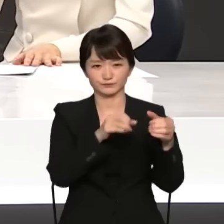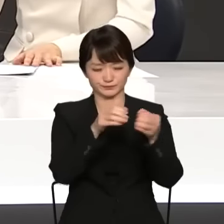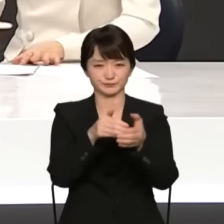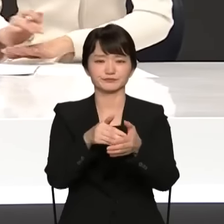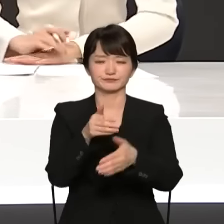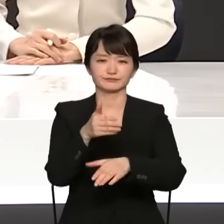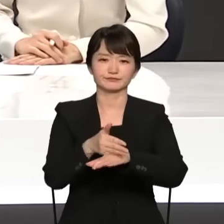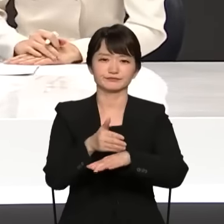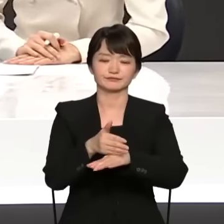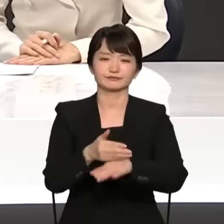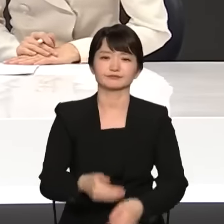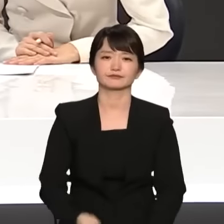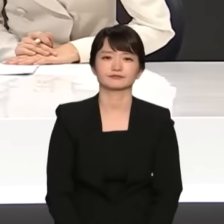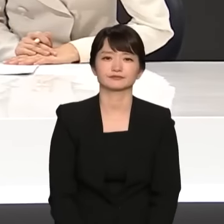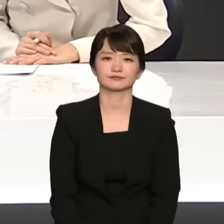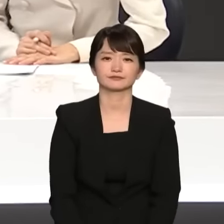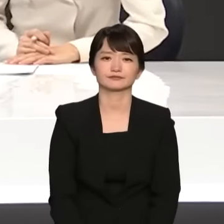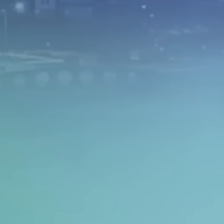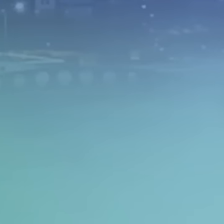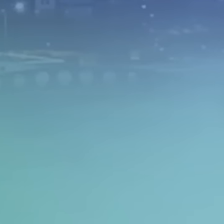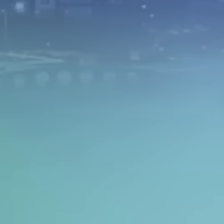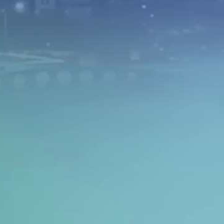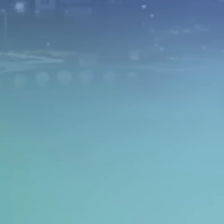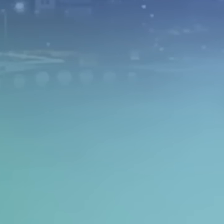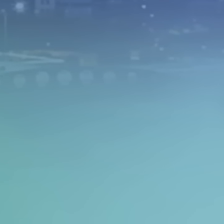듣겠습니다 고맙습니다네 감사합니다